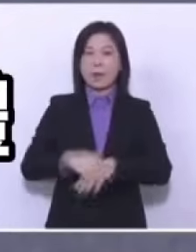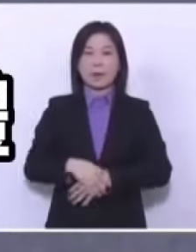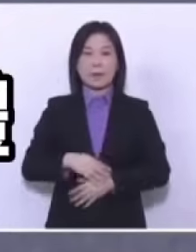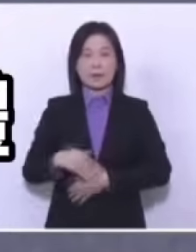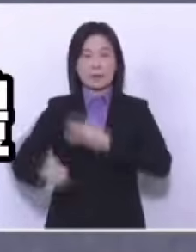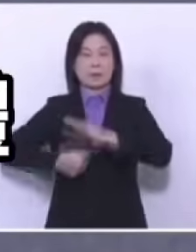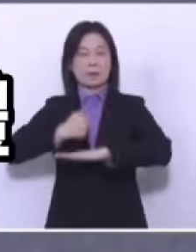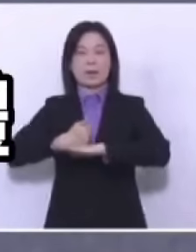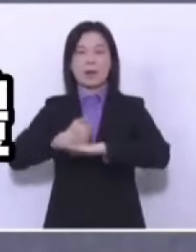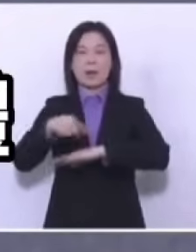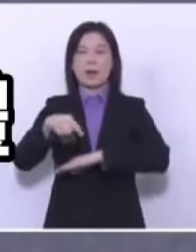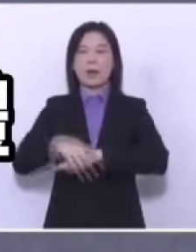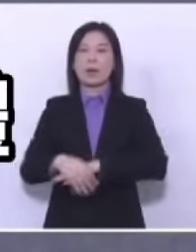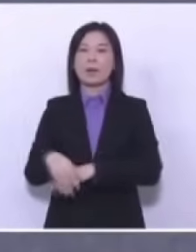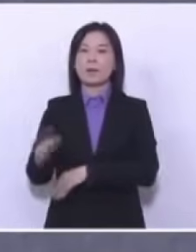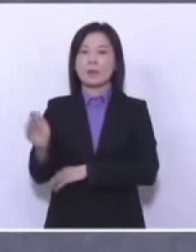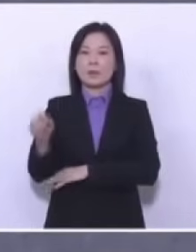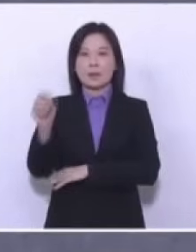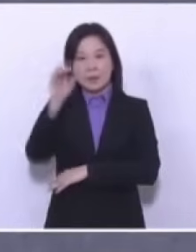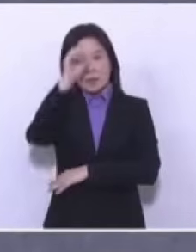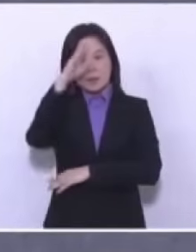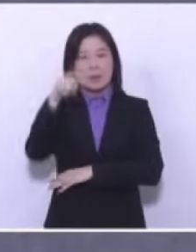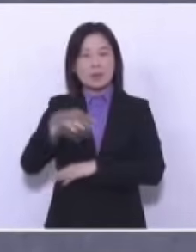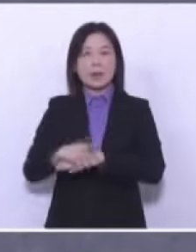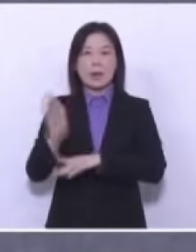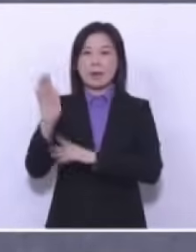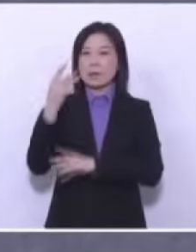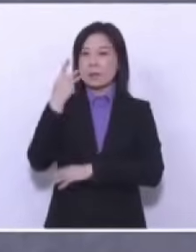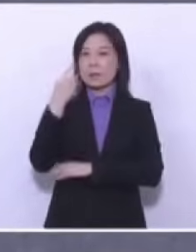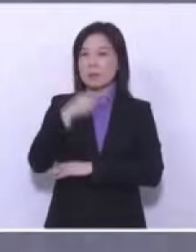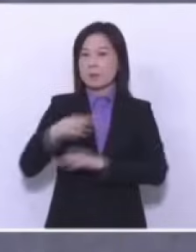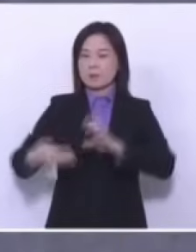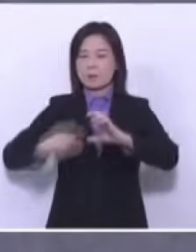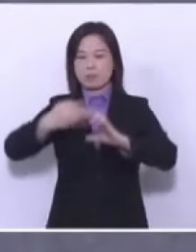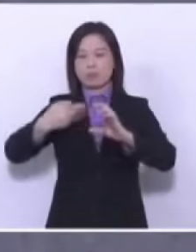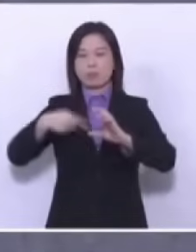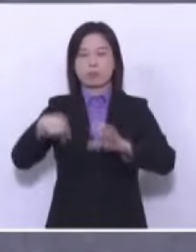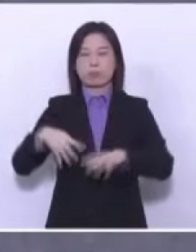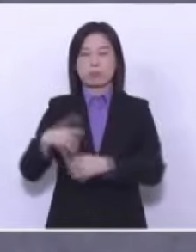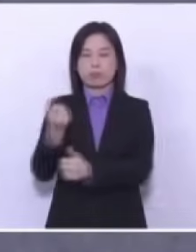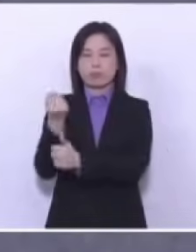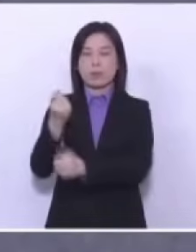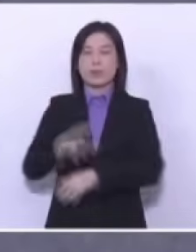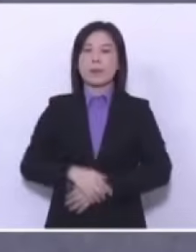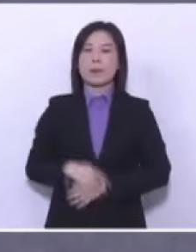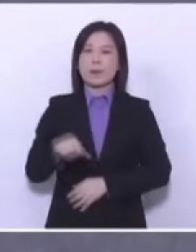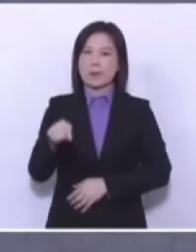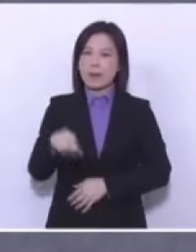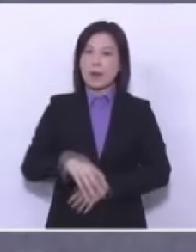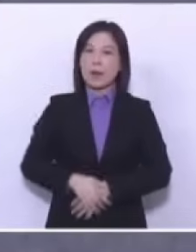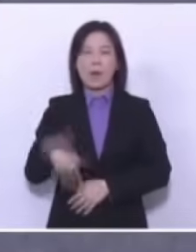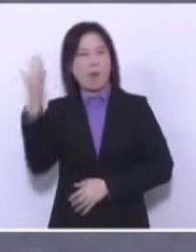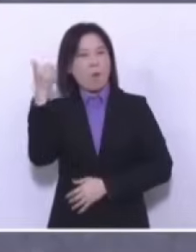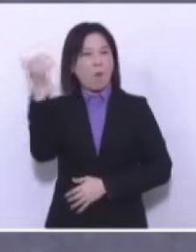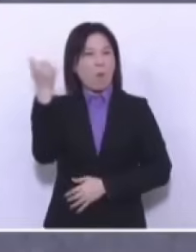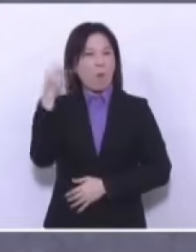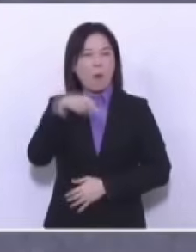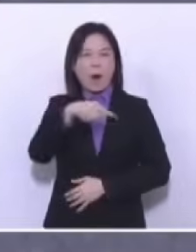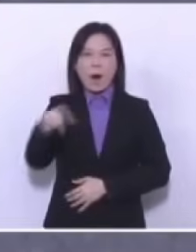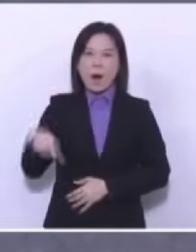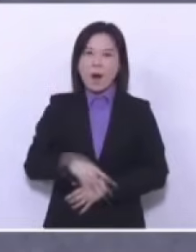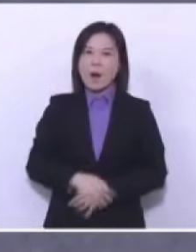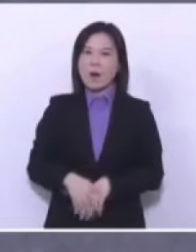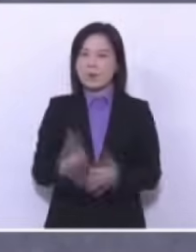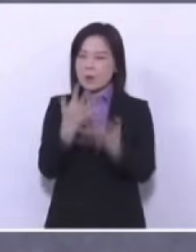是党政军就是媒体，还有名嘴网军侧翼，政府是带